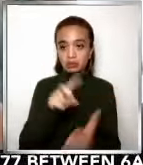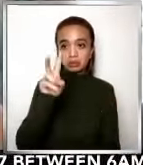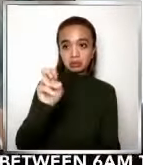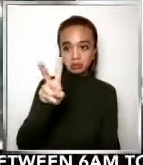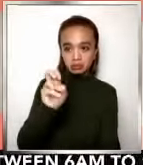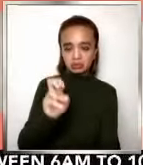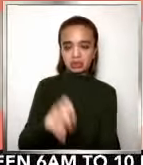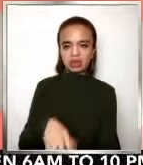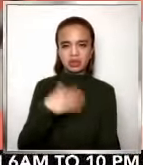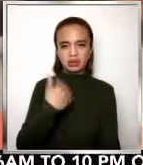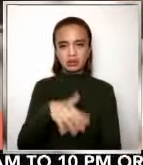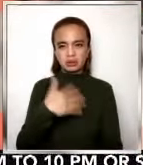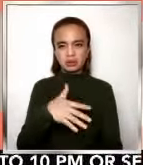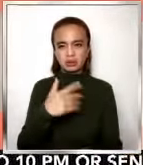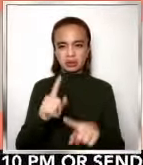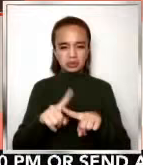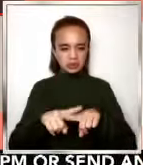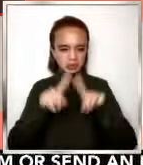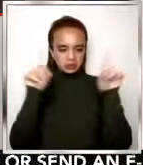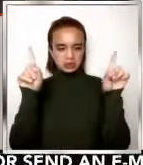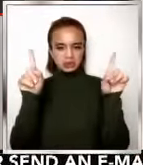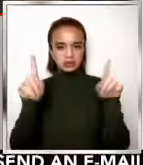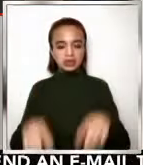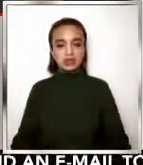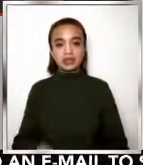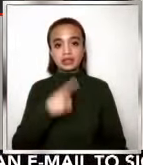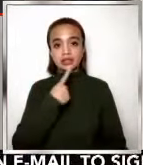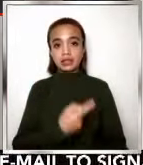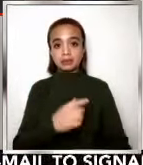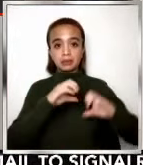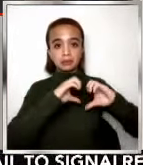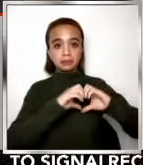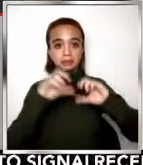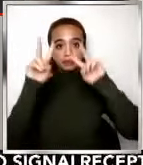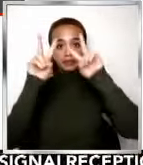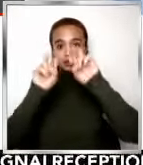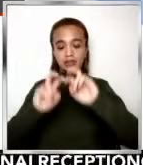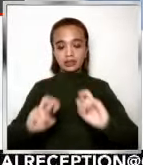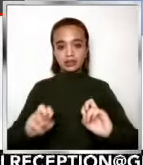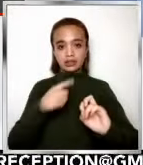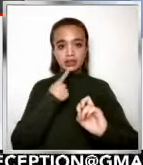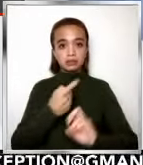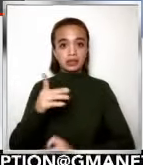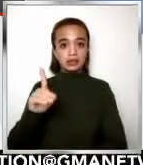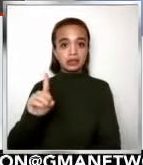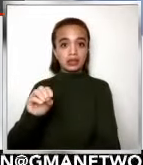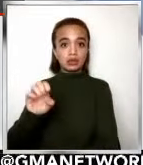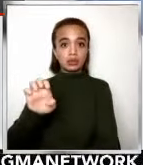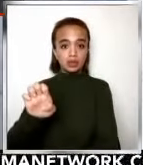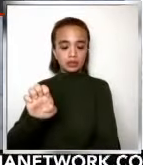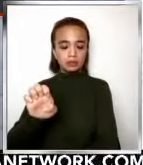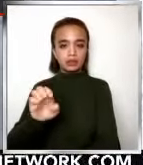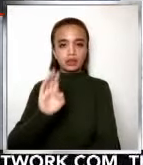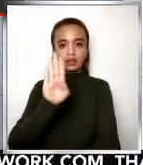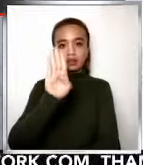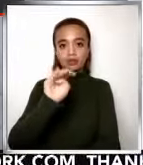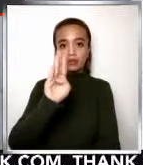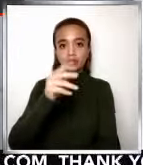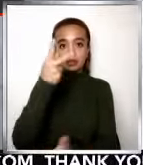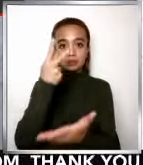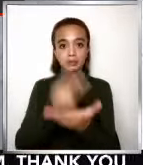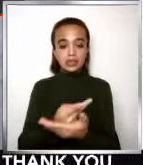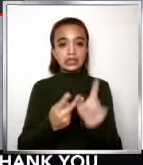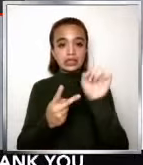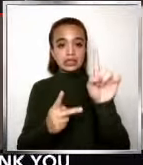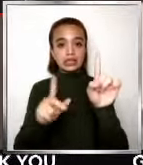ng diferensya. Ayon sa GMA News Research, batay sa datos ng DOE, mahigit 14 pesos kada litro na ang net increase sa